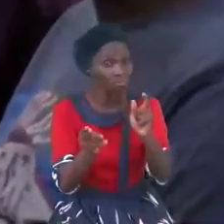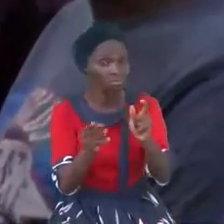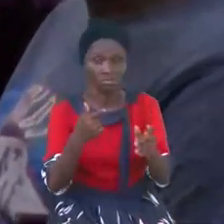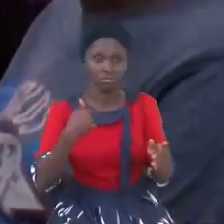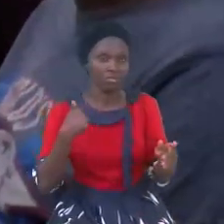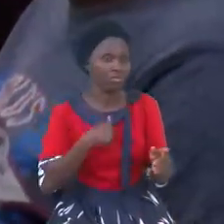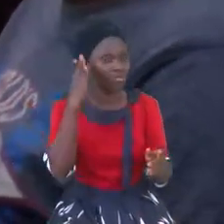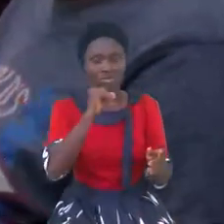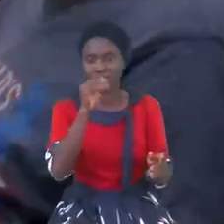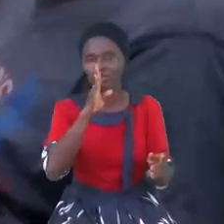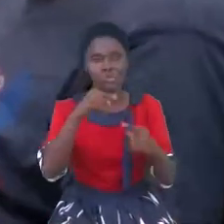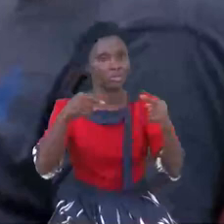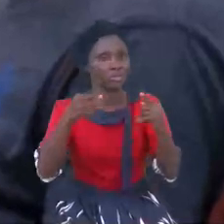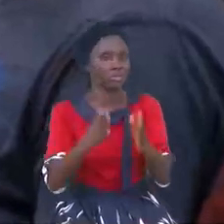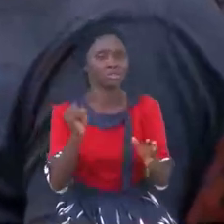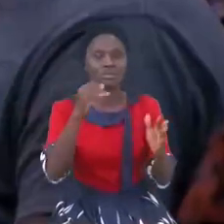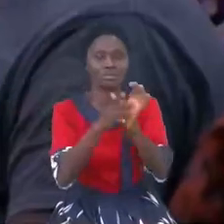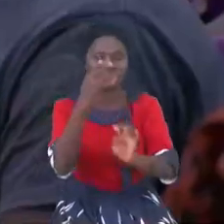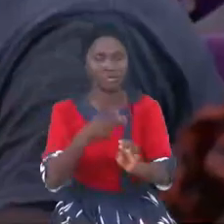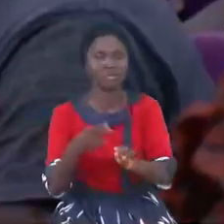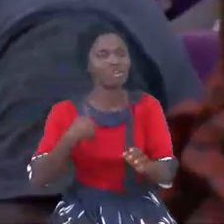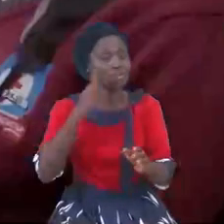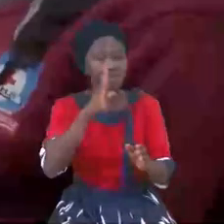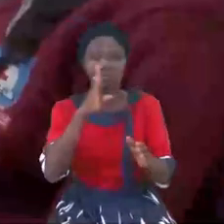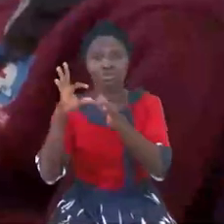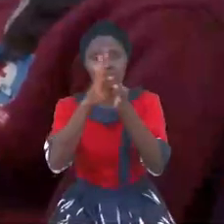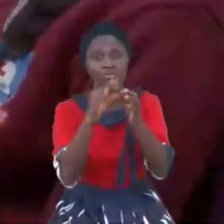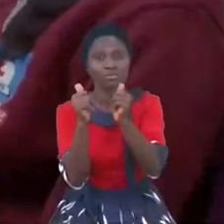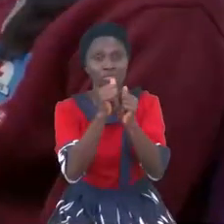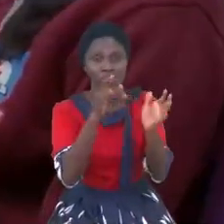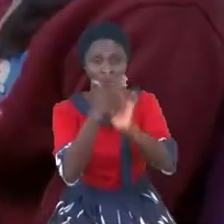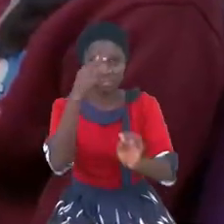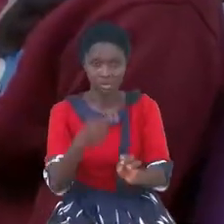Nous serons en unité au nom de Jésus-Christ.